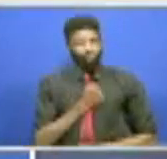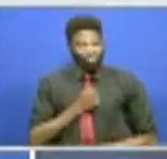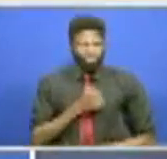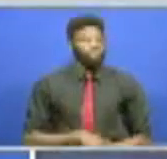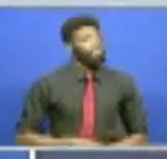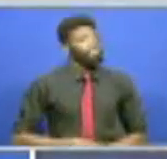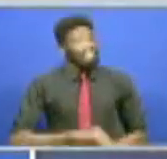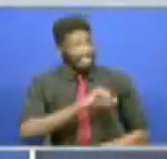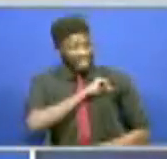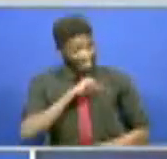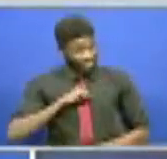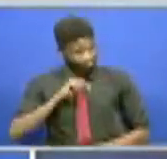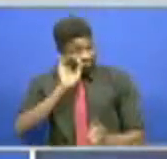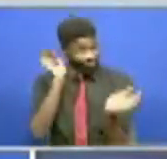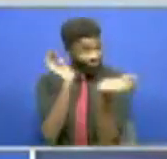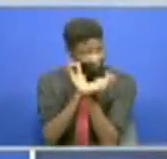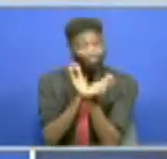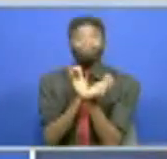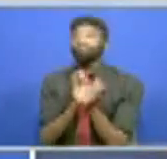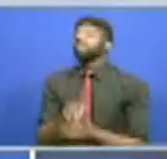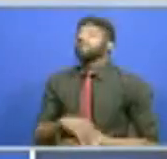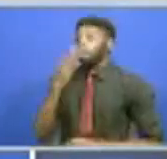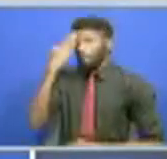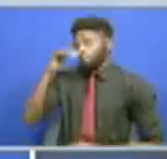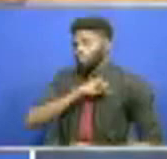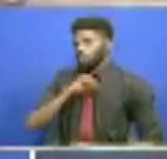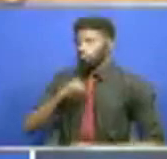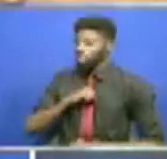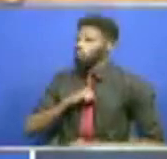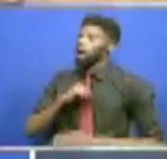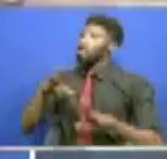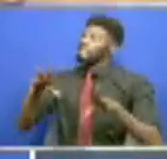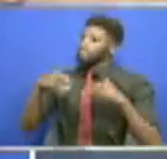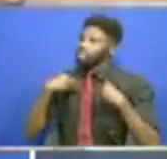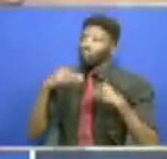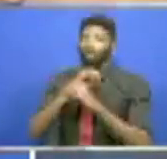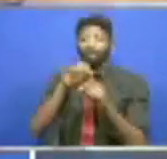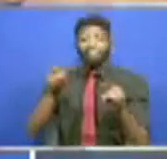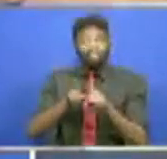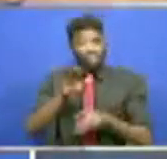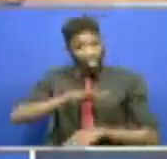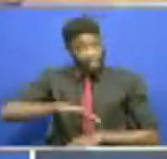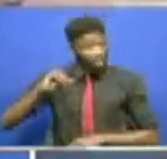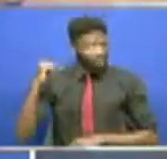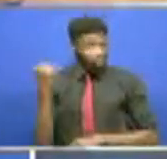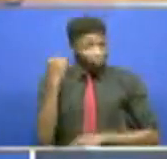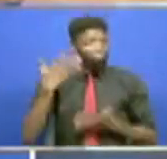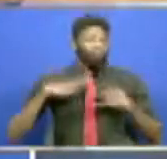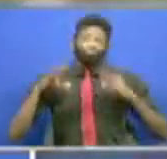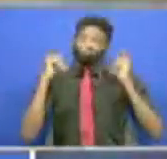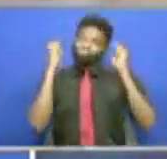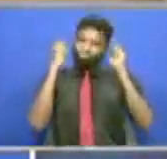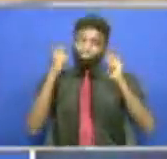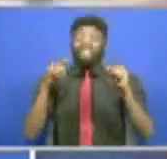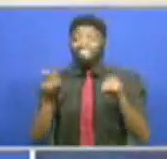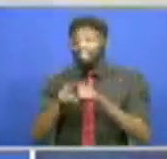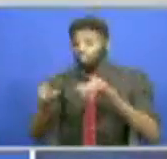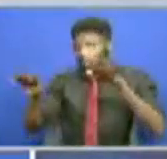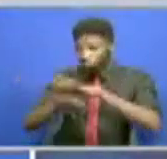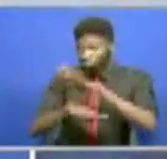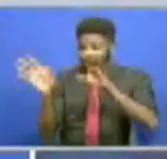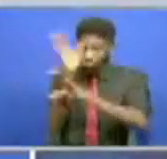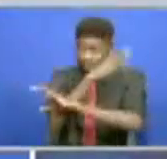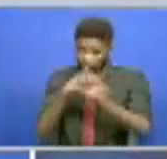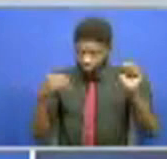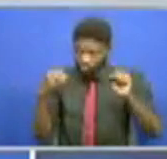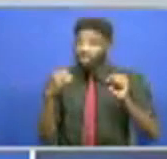hao kulipingwa katika Bunge la Seneti na eneo la Mumias, na pia kushtumiwa na naibu wa rais William Ruto na kiongozi wa chama cha